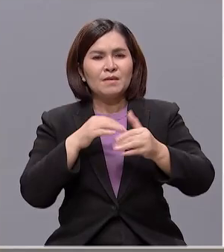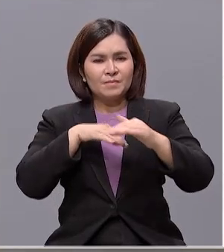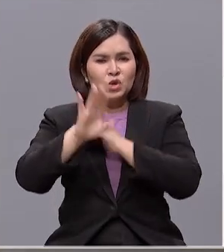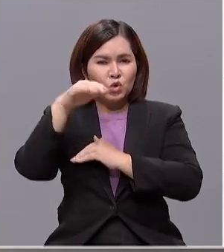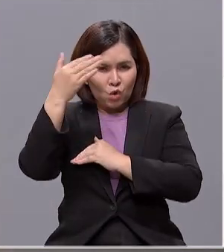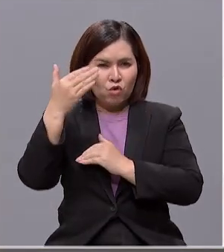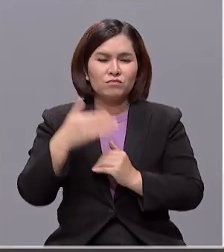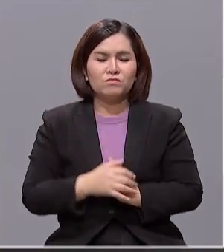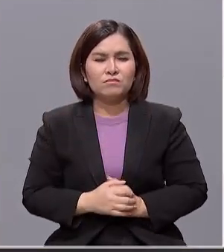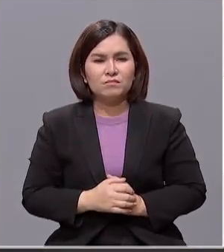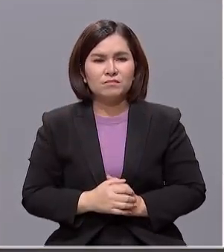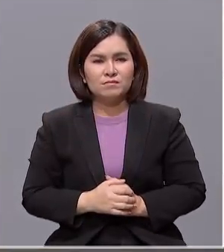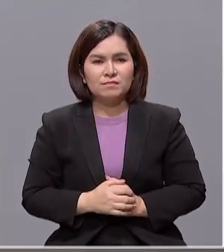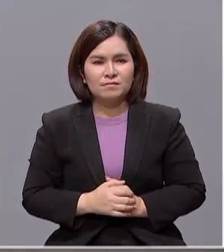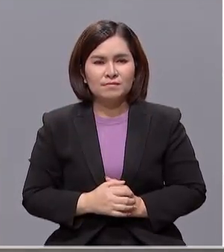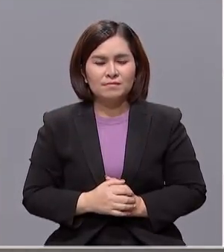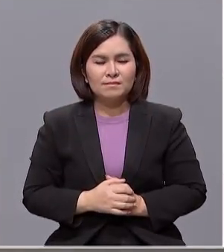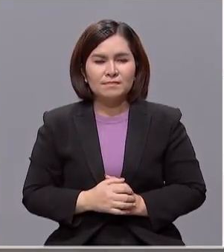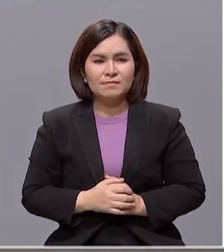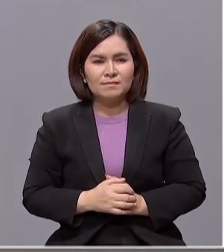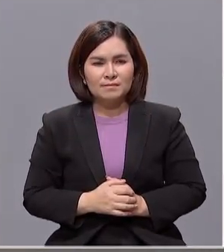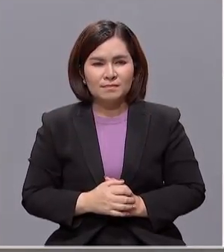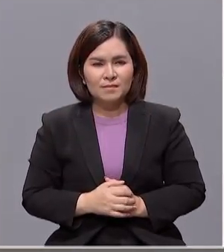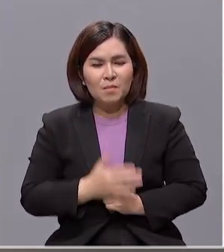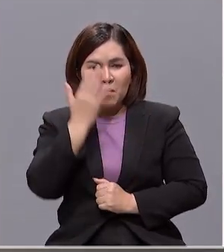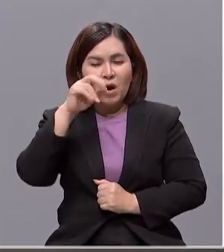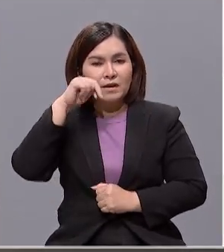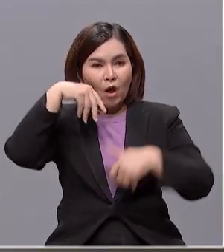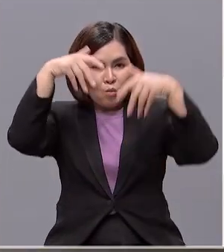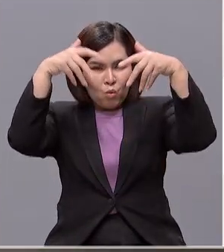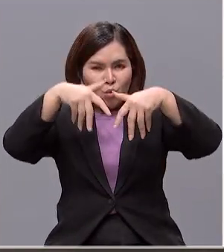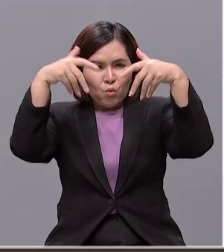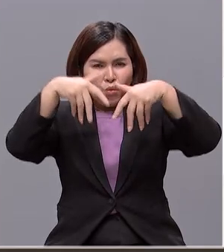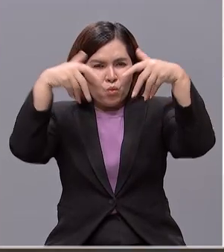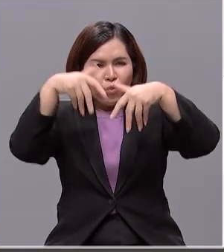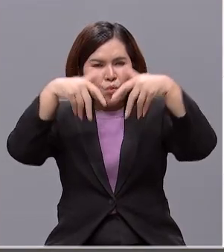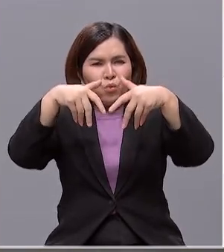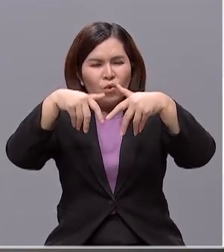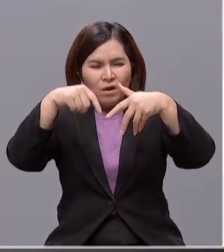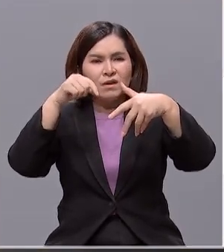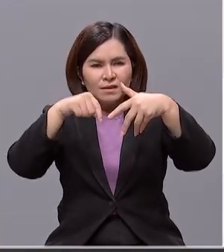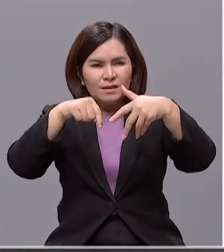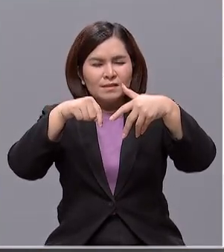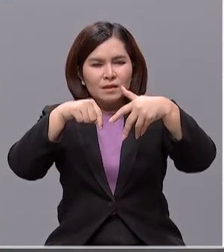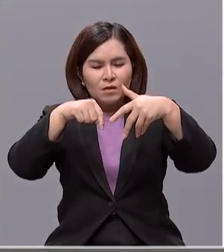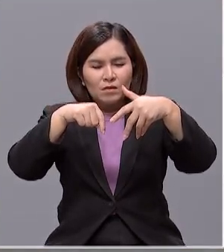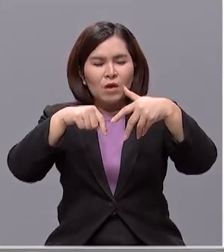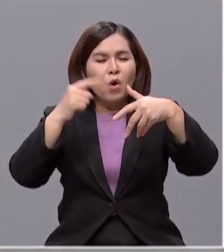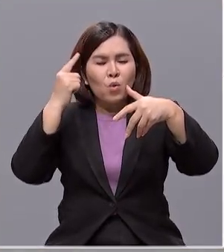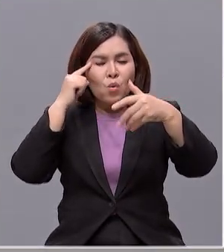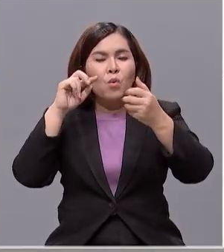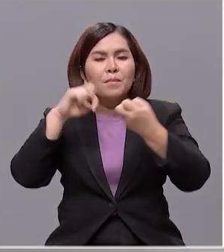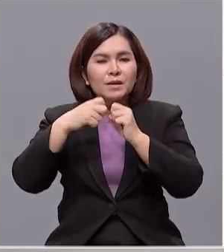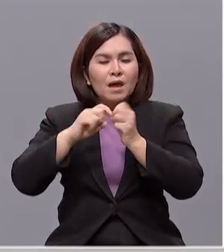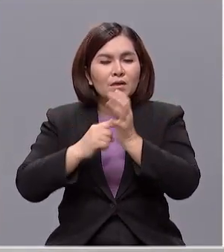น้ำก้อนนี้นี่เขาใช้คำว่ามวลน้ำกันเลยนะคะน้ำเนี่ยมันตกลงมาจากอาคารชั้นบนแล้วมันหนักมากซึ่งทราบต่อมาว่า